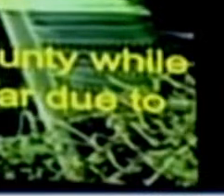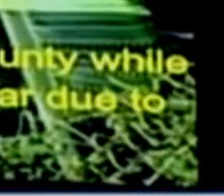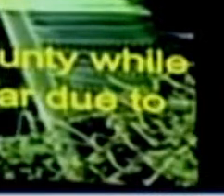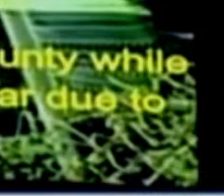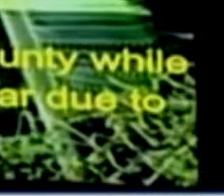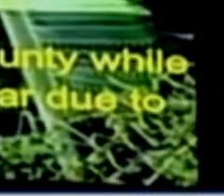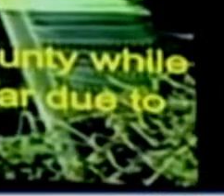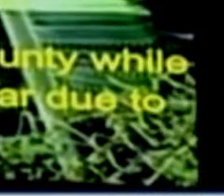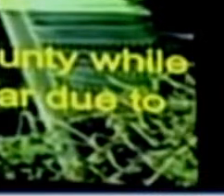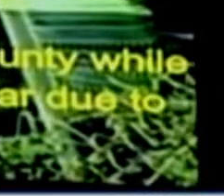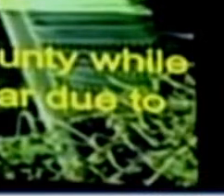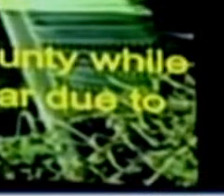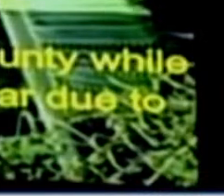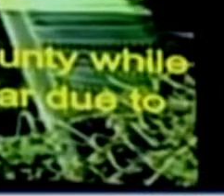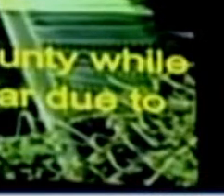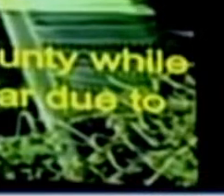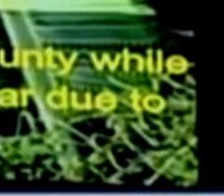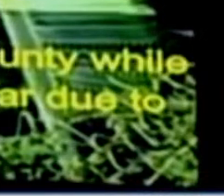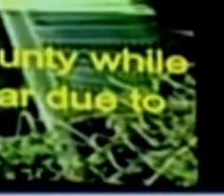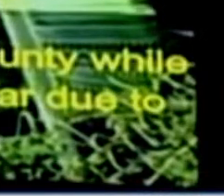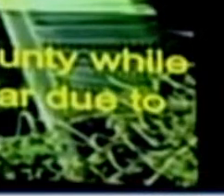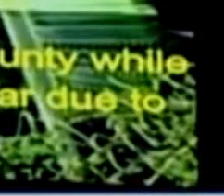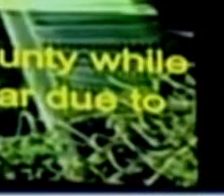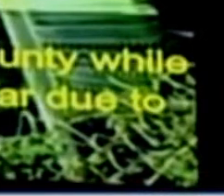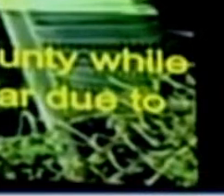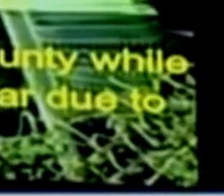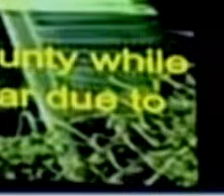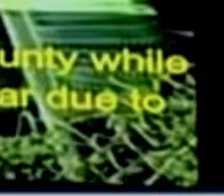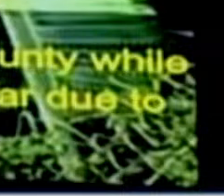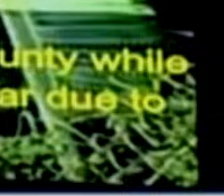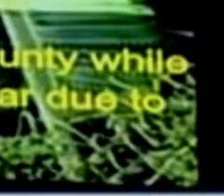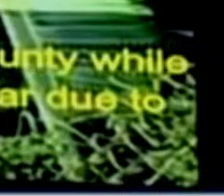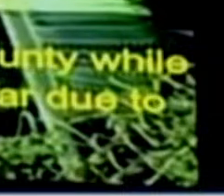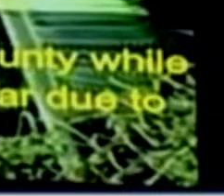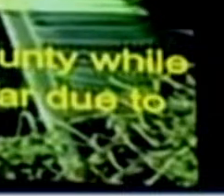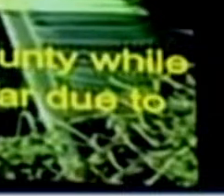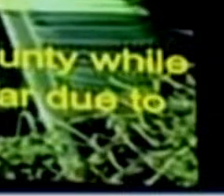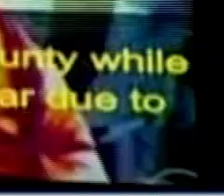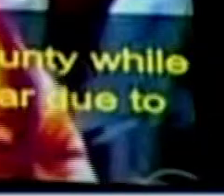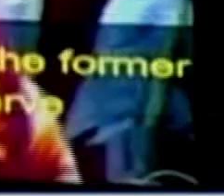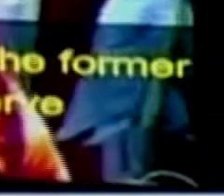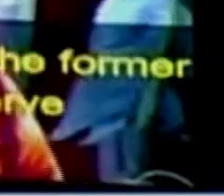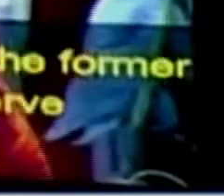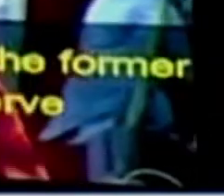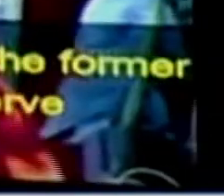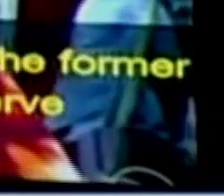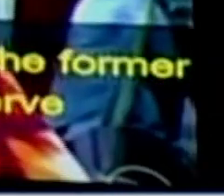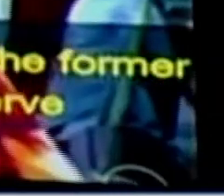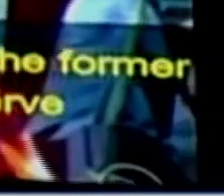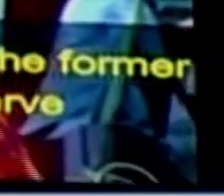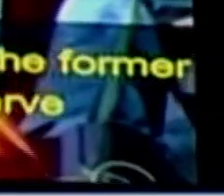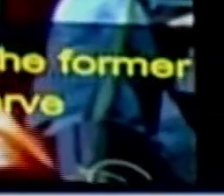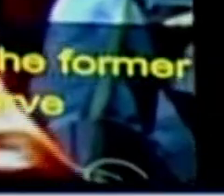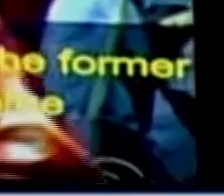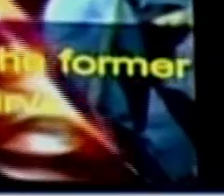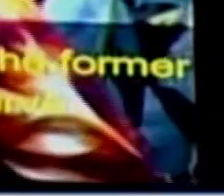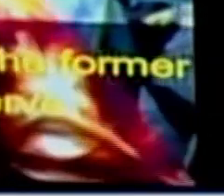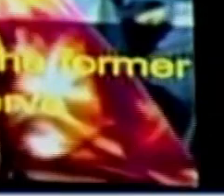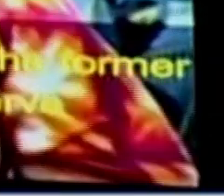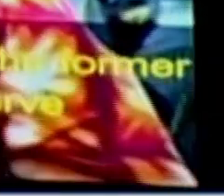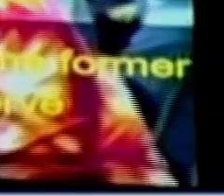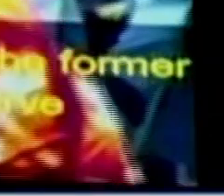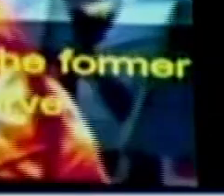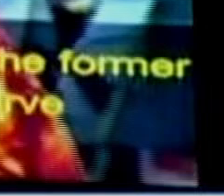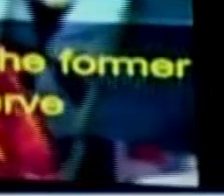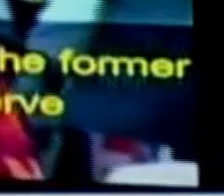20 cia baraba inacio batikwenda kuewa ikwa utikweja na services cia extension korokize ndike